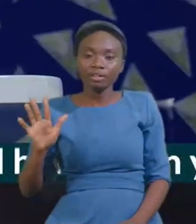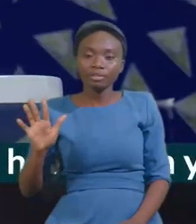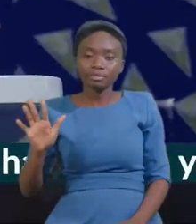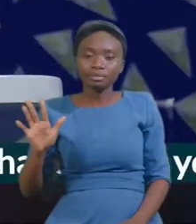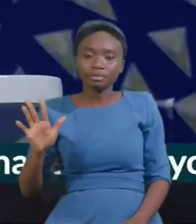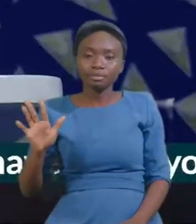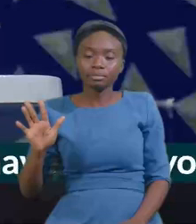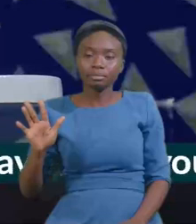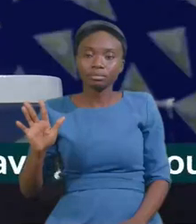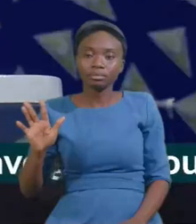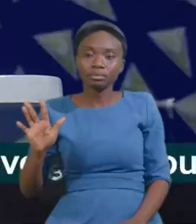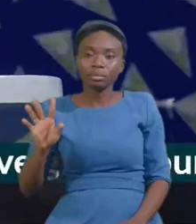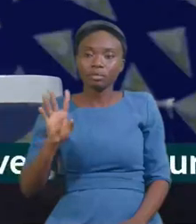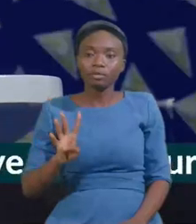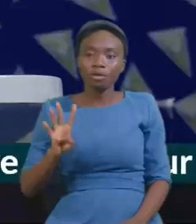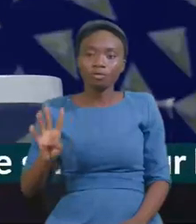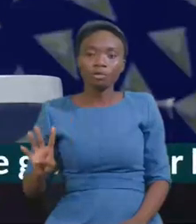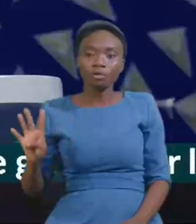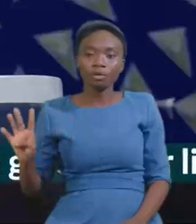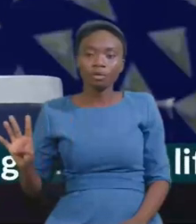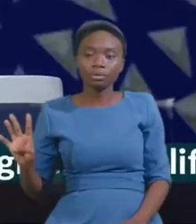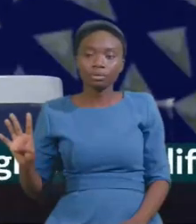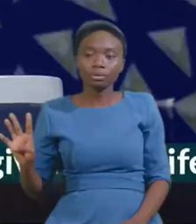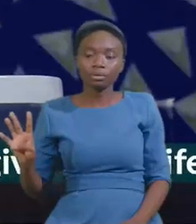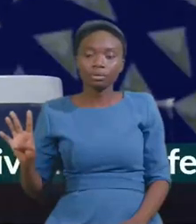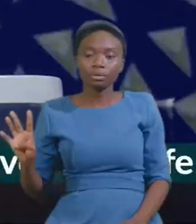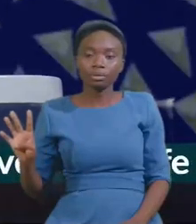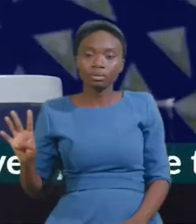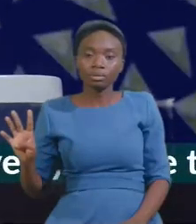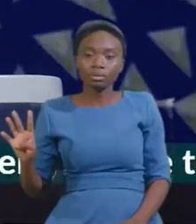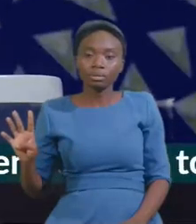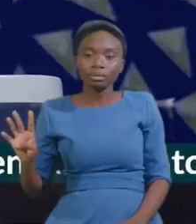915 915 444 444